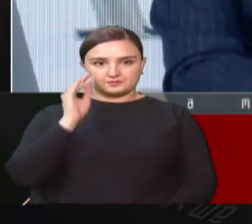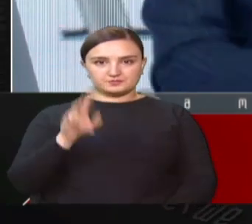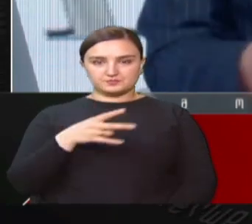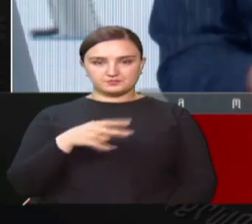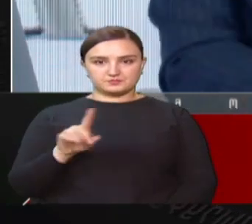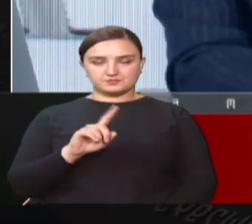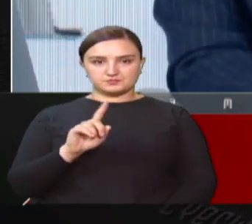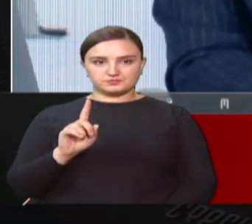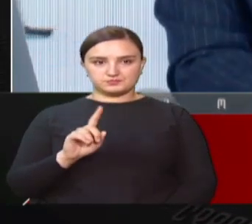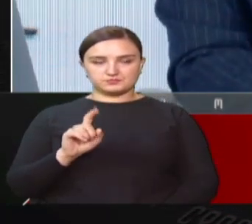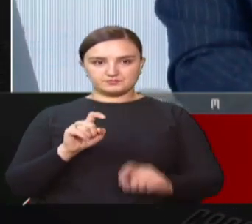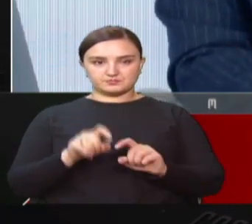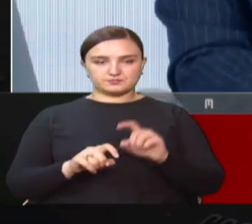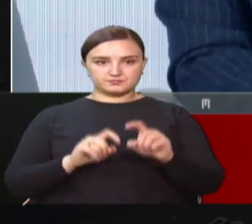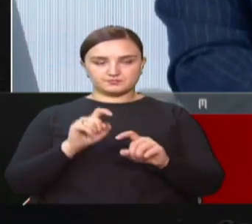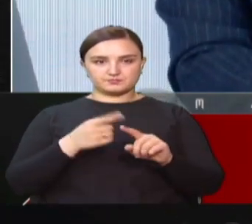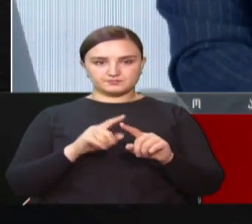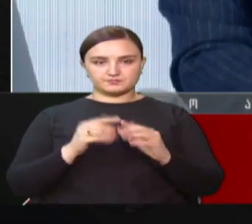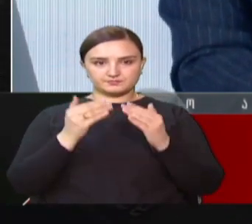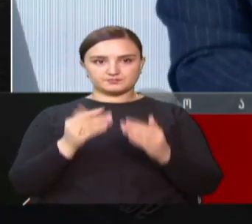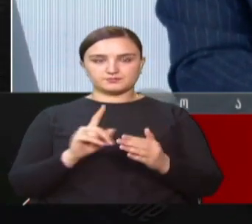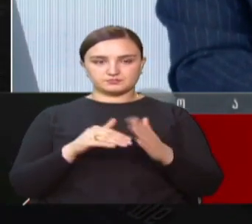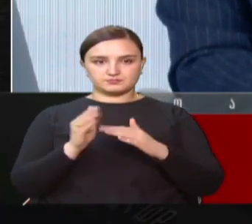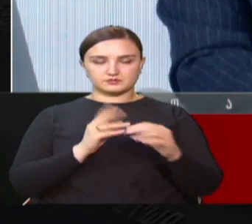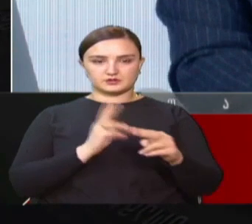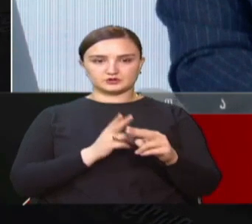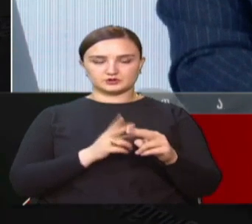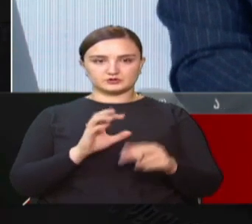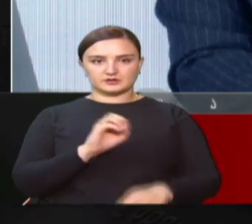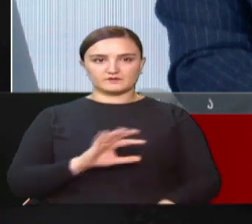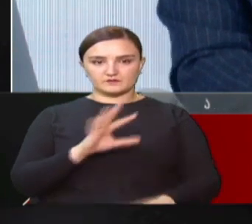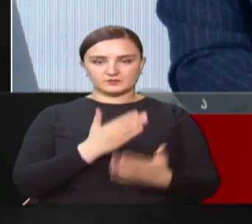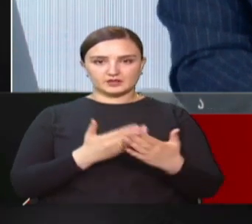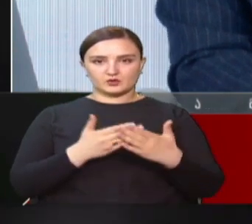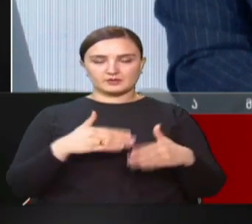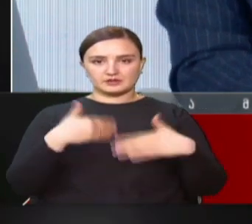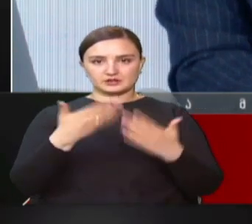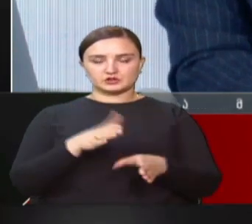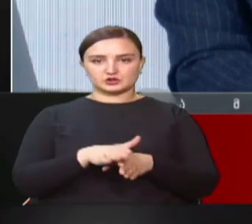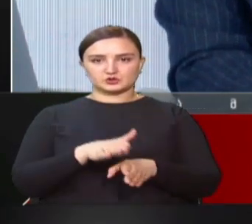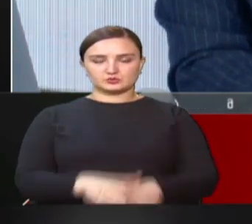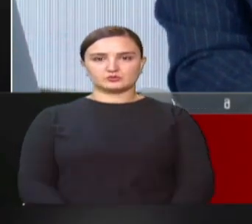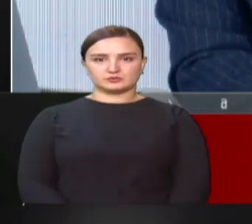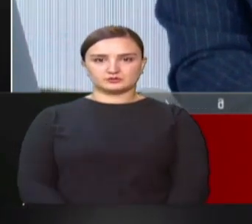გადაიდგას რაღაც გარკვეული ნაბიჯები იმისთვის, რომ თქვათ ხელი არ შეეშალოს ევრო რეკომენდაციების შესრულებას?